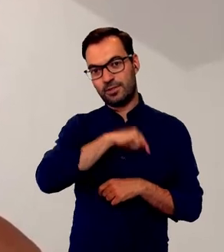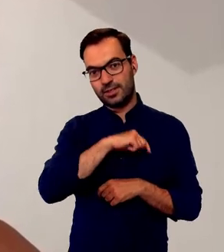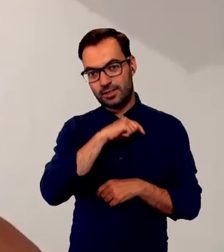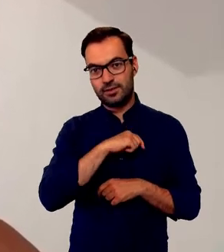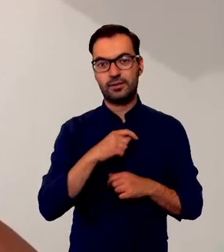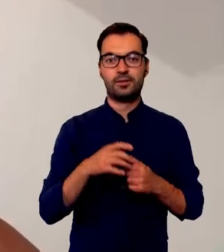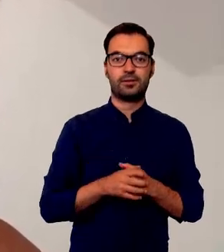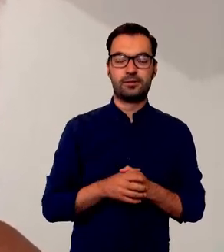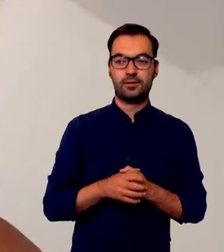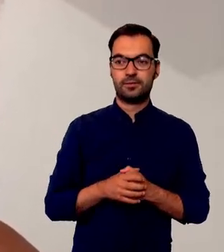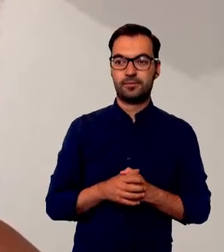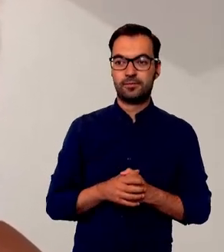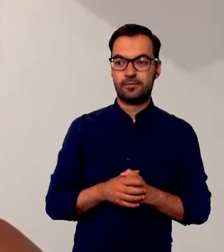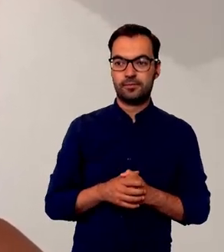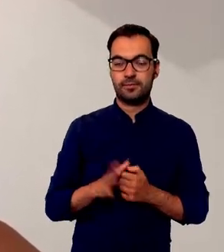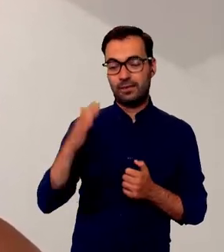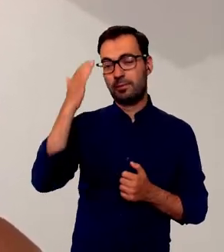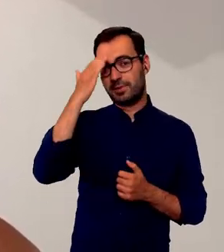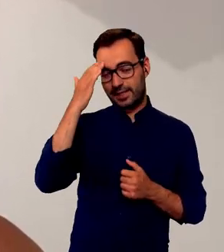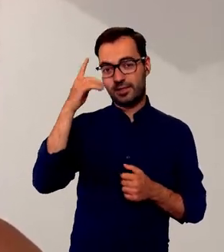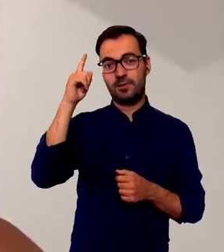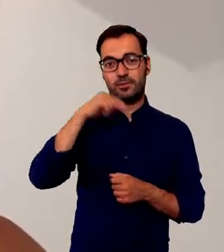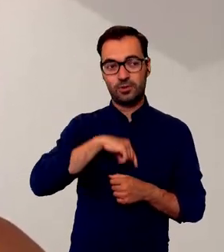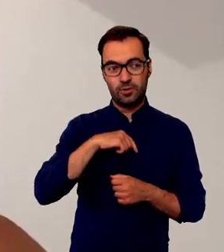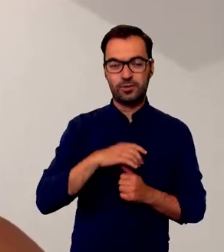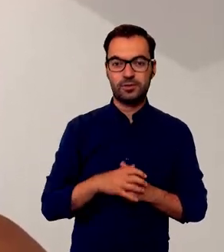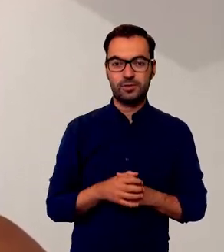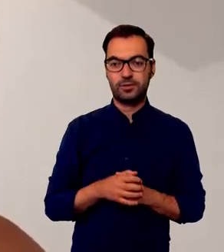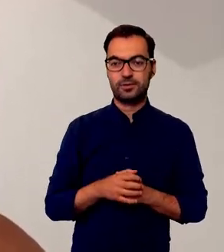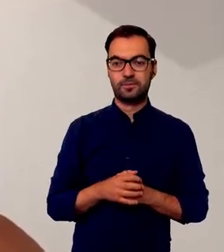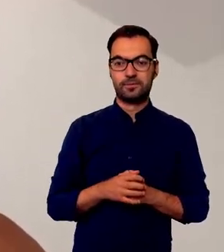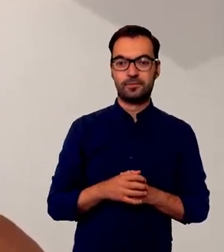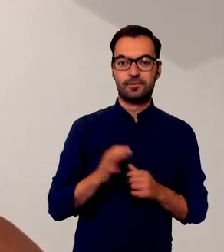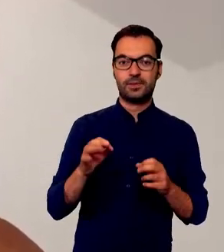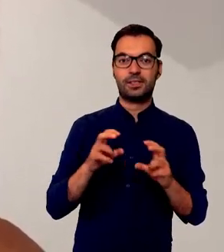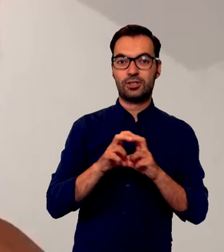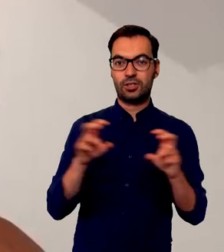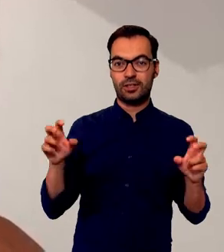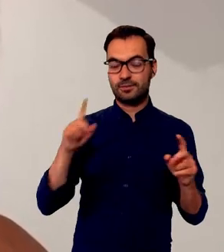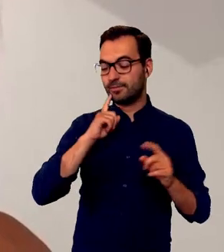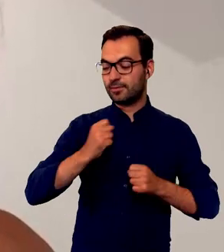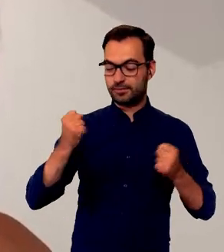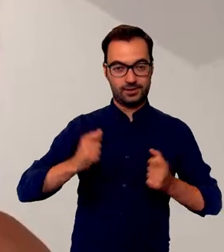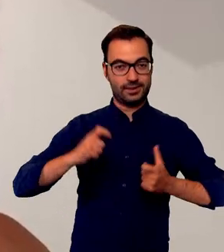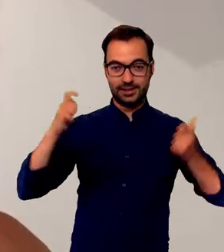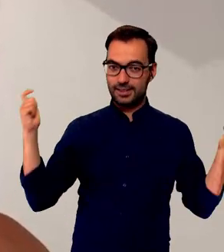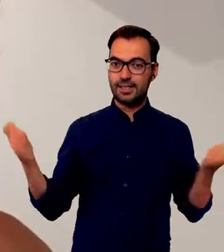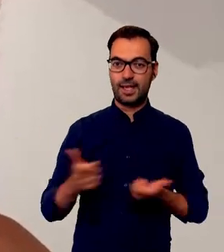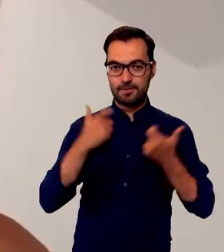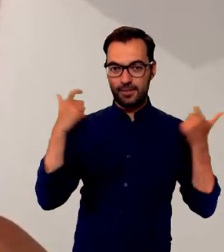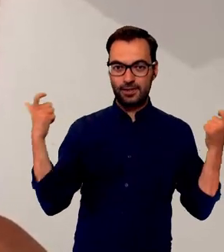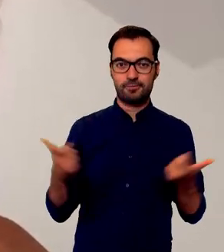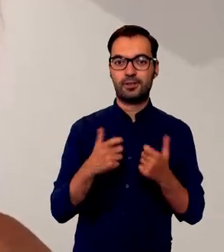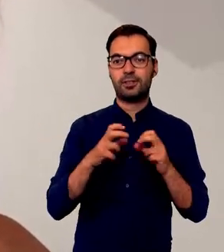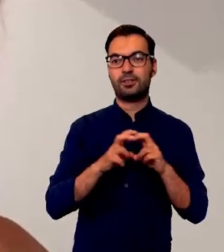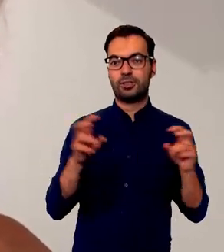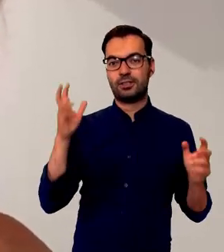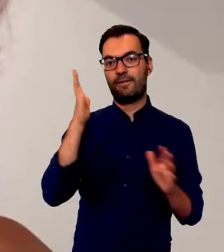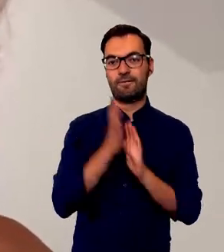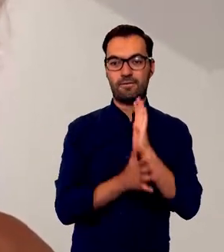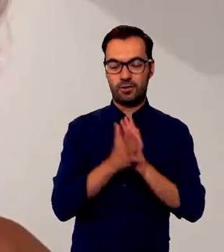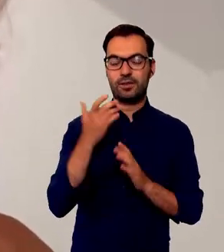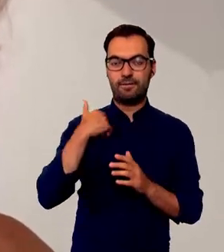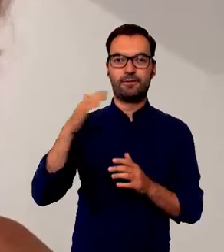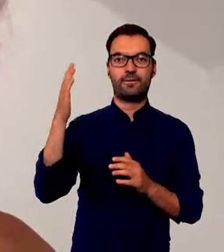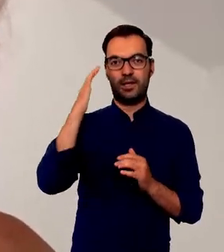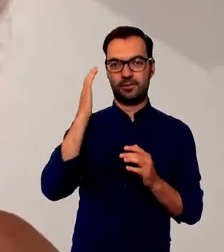psychicznych, psychiatrycznych, psychologicznych. Żyjemy w najbardziej niebezpiecznych czasach, czasy wojny. Ja